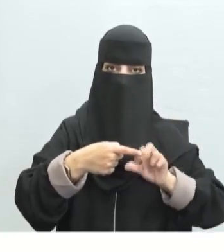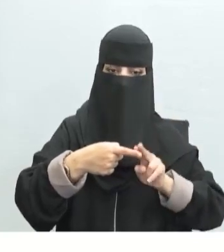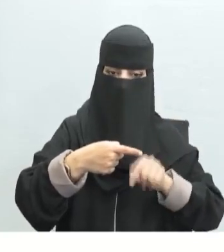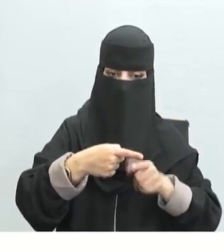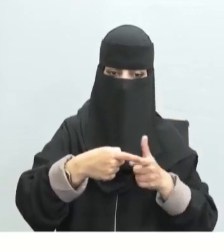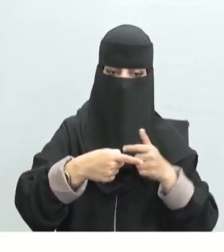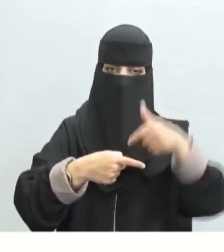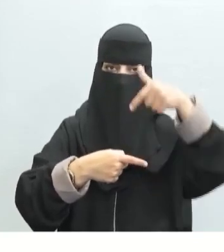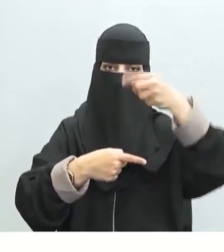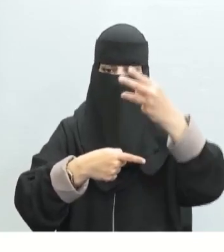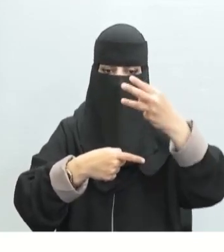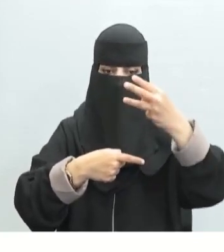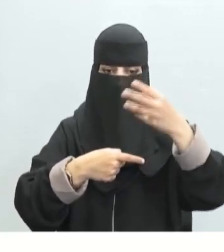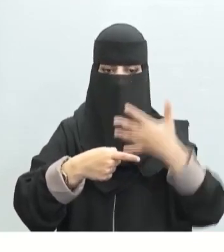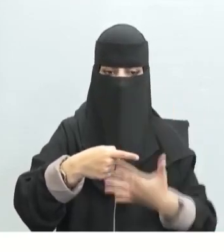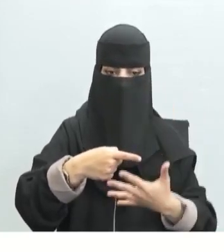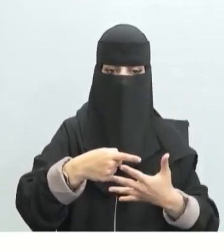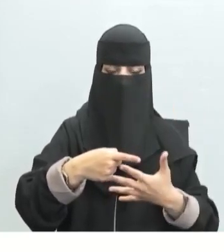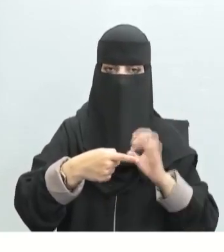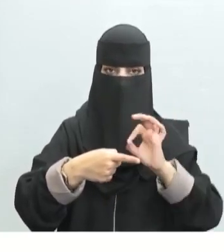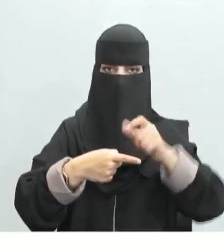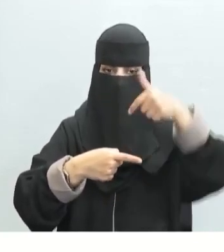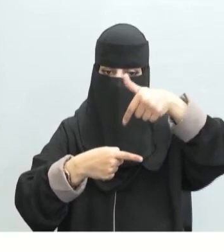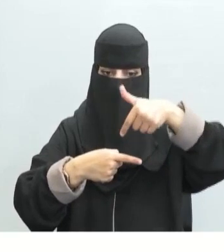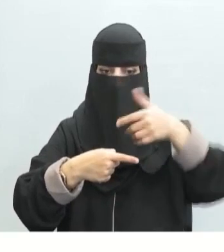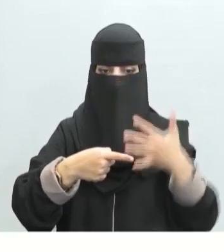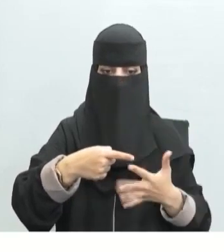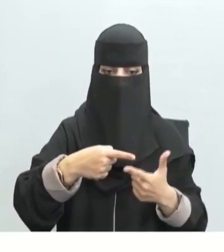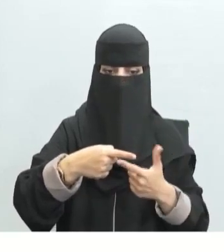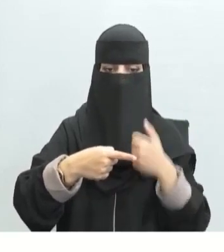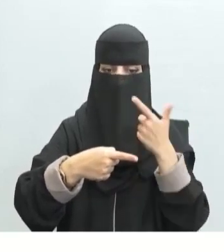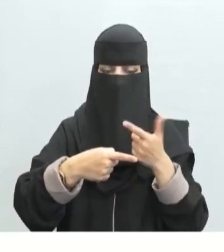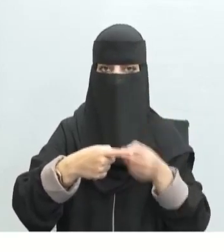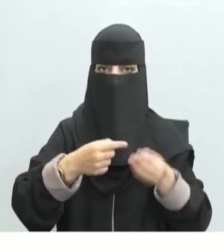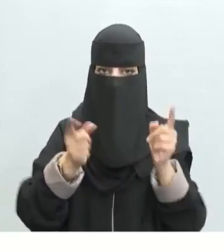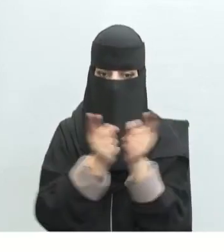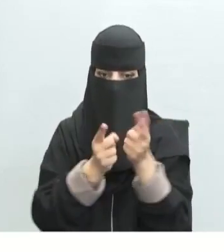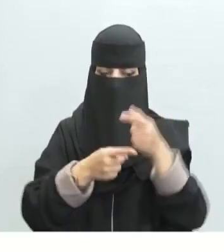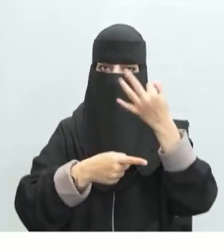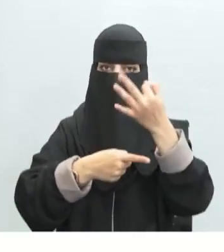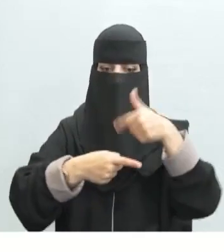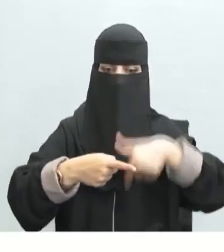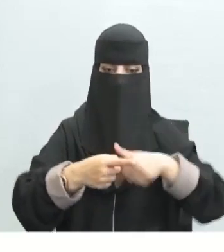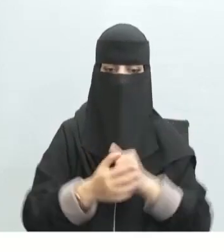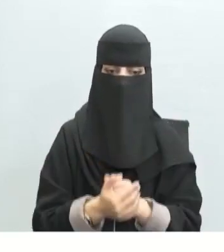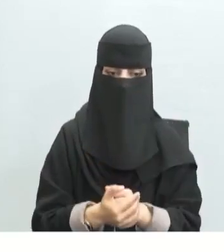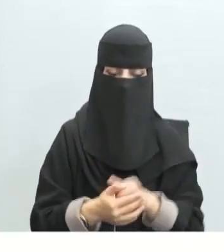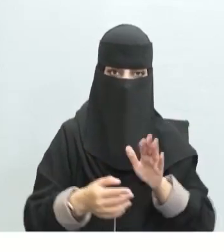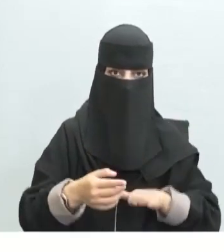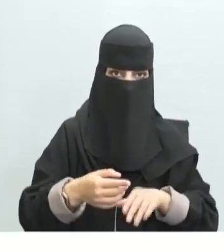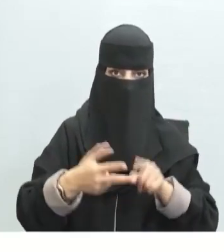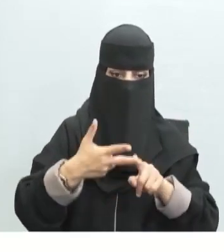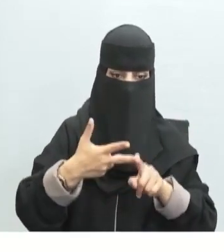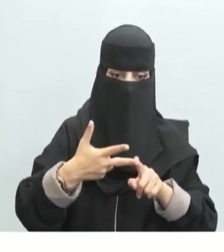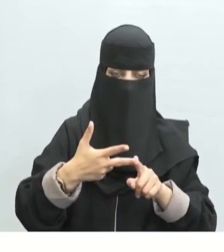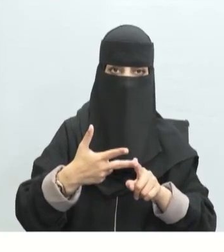3 على 5 بهذا الشكل التان هو المقابل على المجاور اللي بيكون 8 على 6